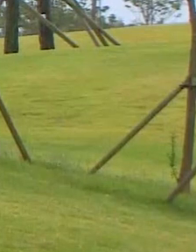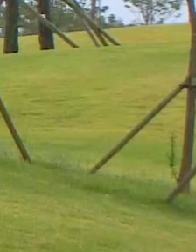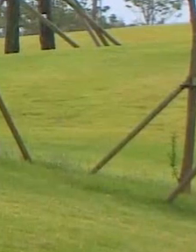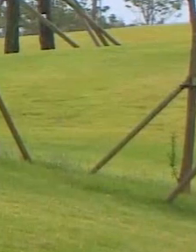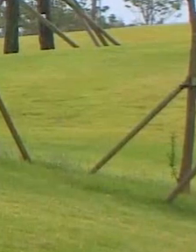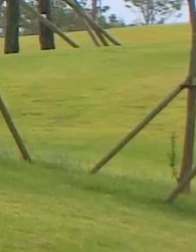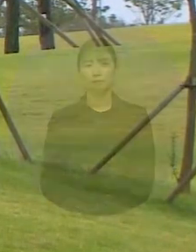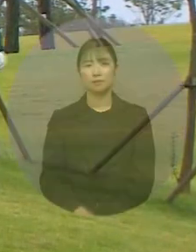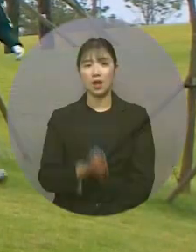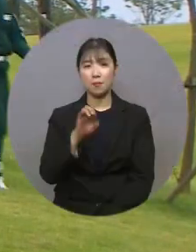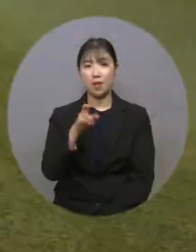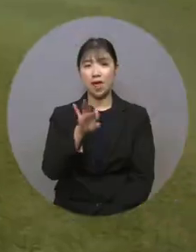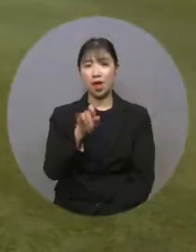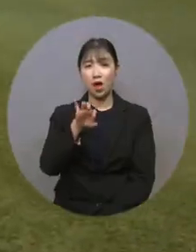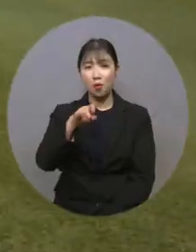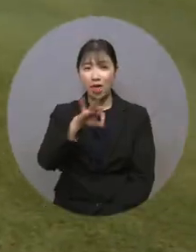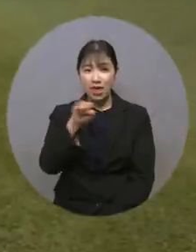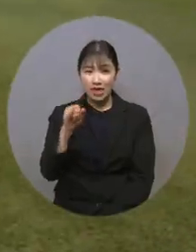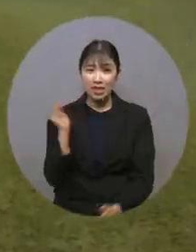페어웨이는 간 것 같은데? 잘 갔어요?